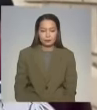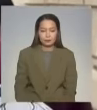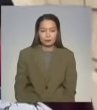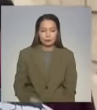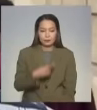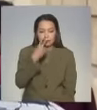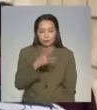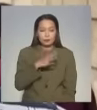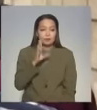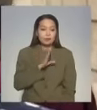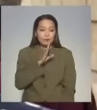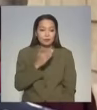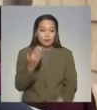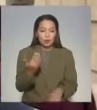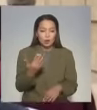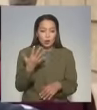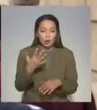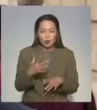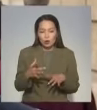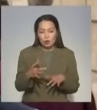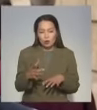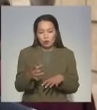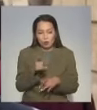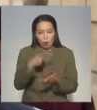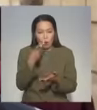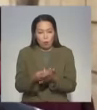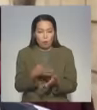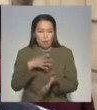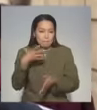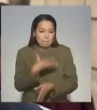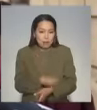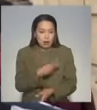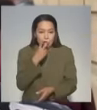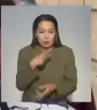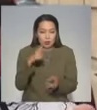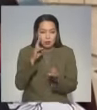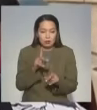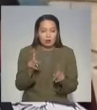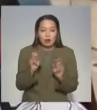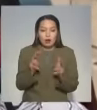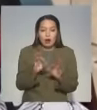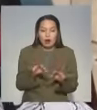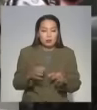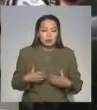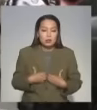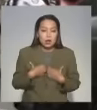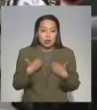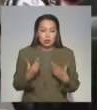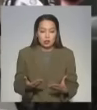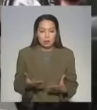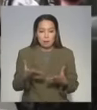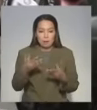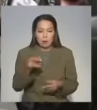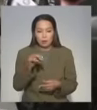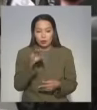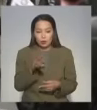Видел, как там была женщина, у нее был порез на руке, разбитое стекло упало ей на руку. Я действительно не знаю, как все это объяснить. Это страшно. По словам